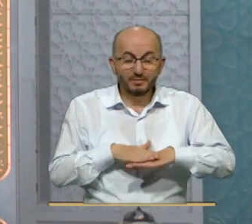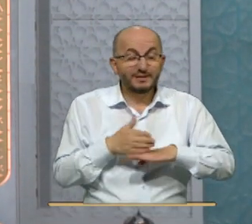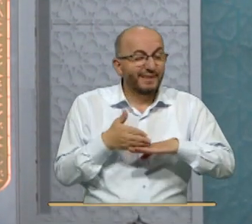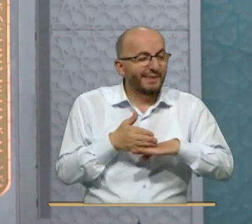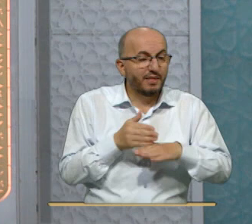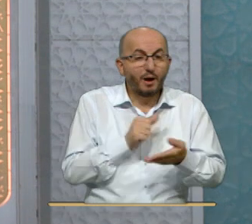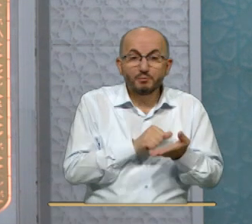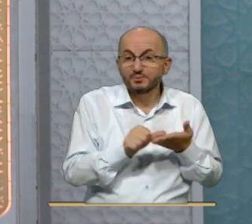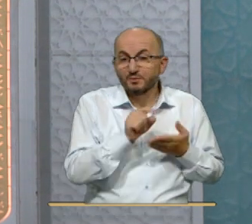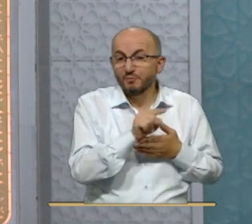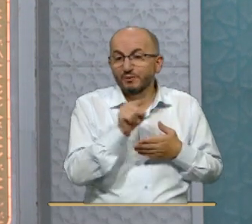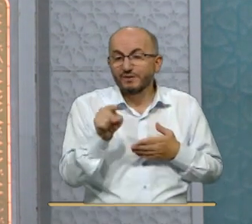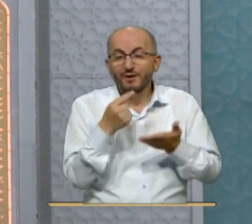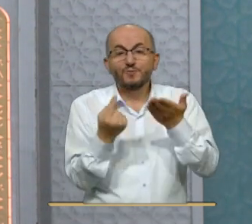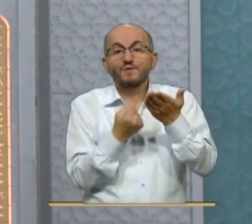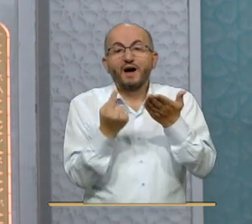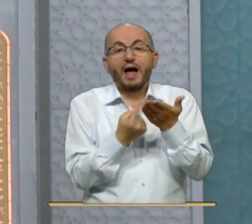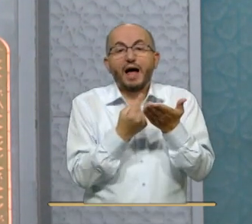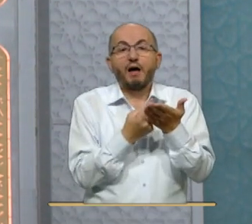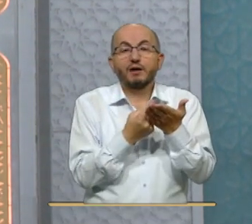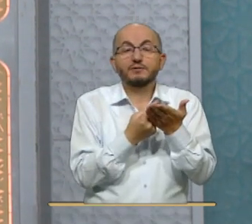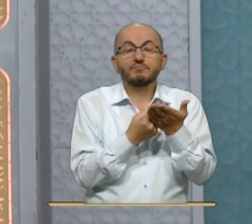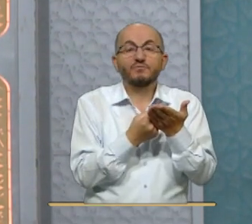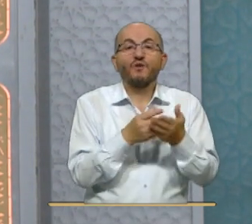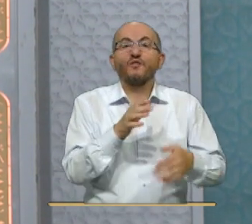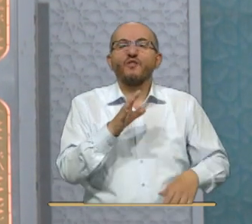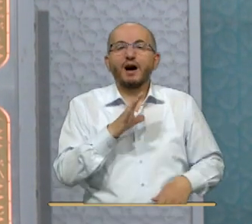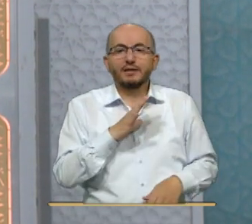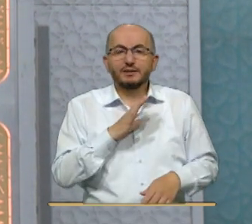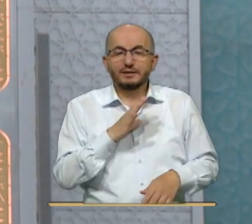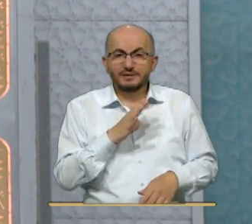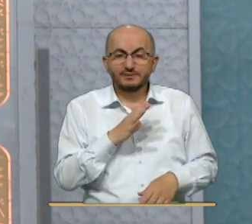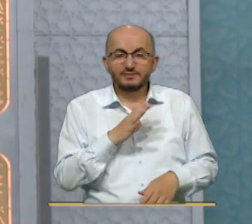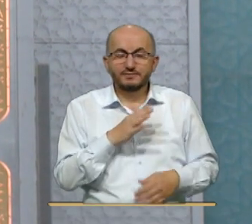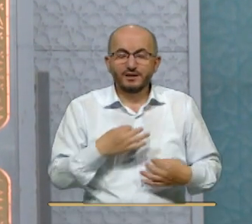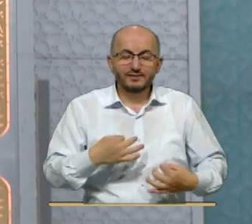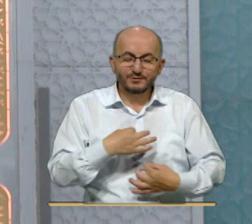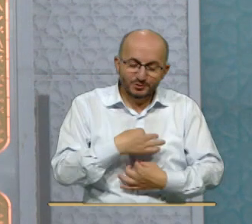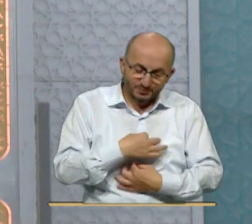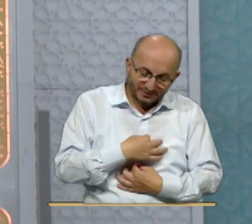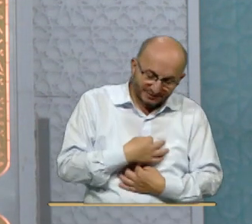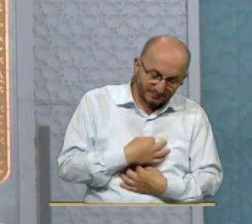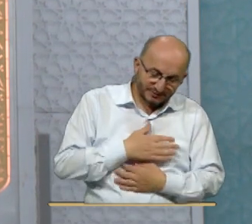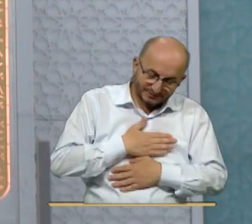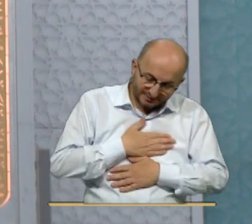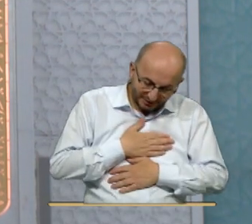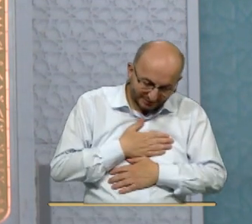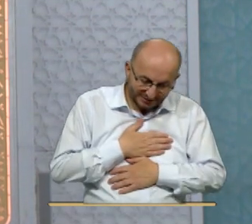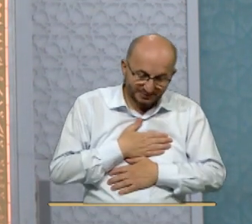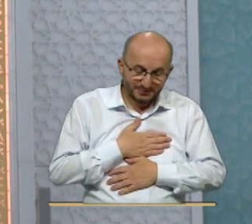bütün bunlar? Kur'an'ın maddi varlığına olan hürmetimiz,